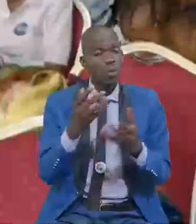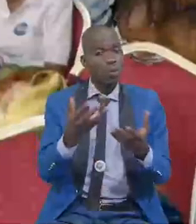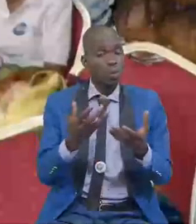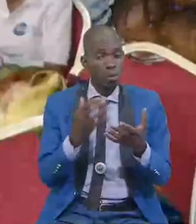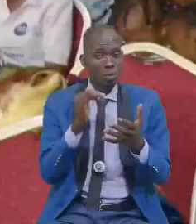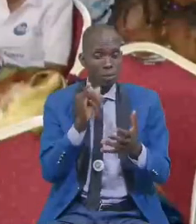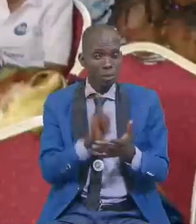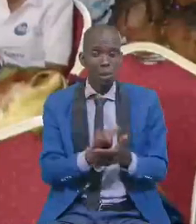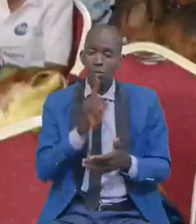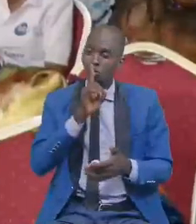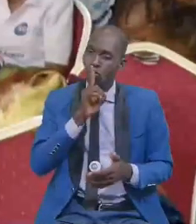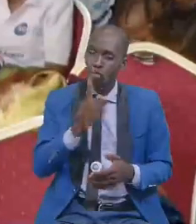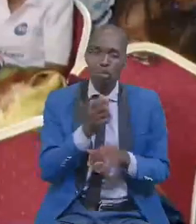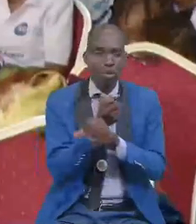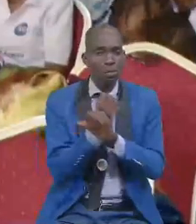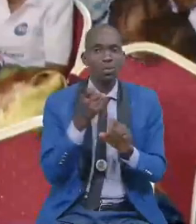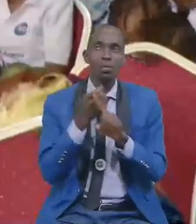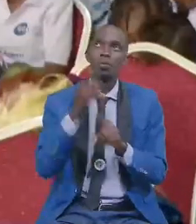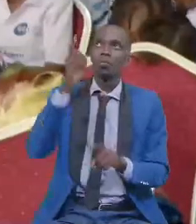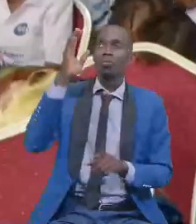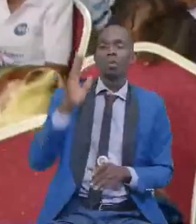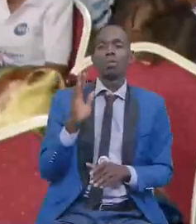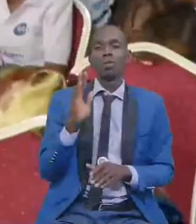Si tu veux ce salut authentique de Dieu,